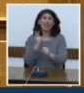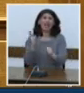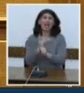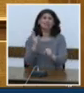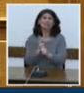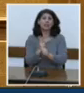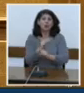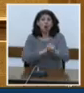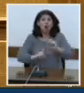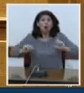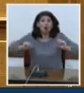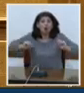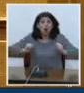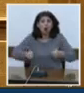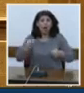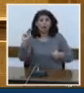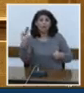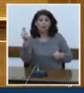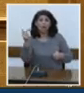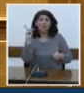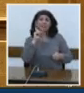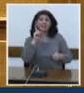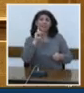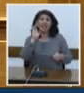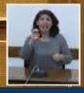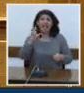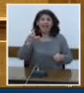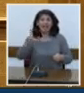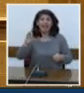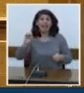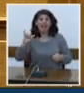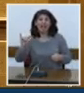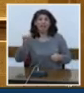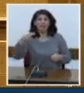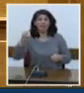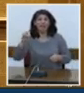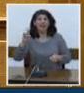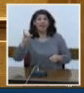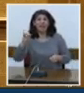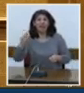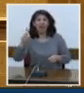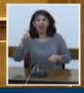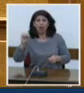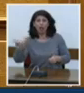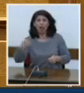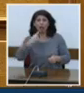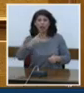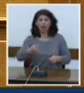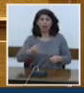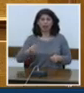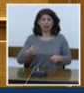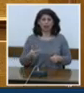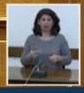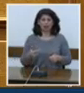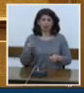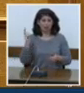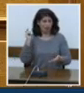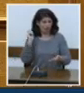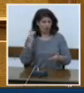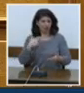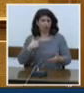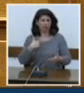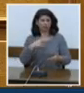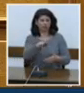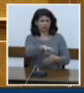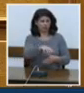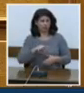σας η κυρία Ελευθεριάδου να διαλαλεί ότι ψωνίζονται ανήλικα από